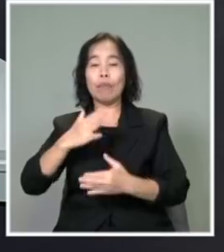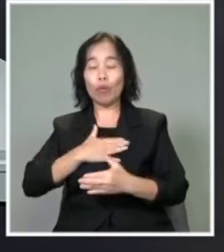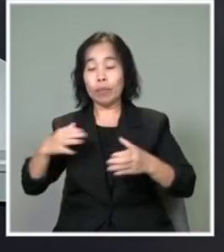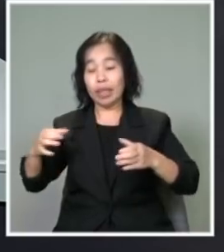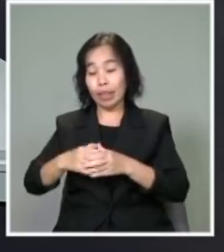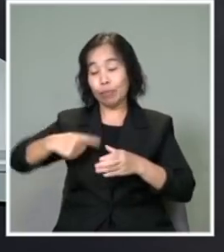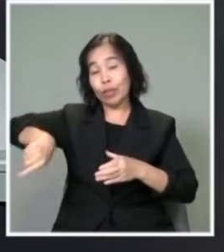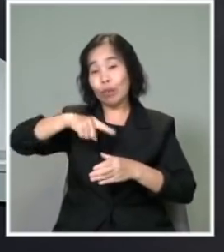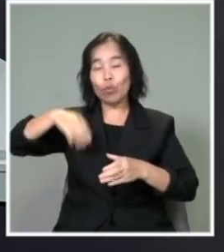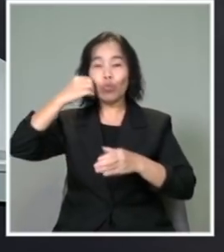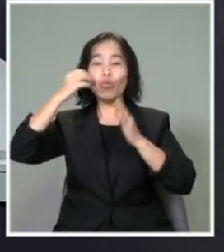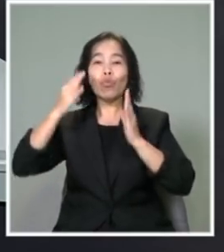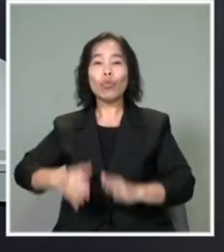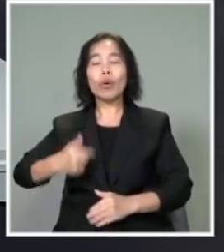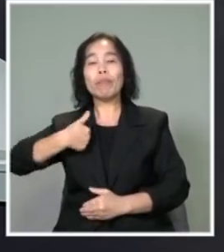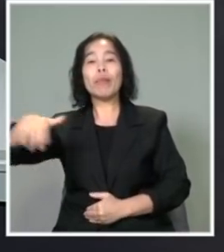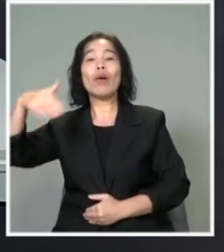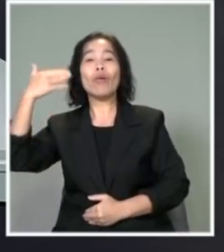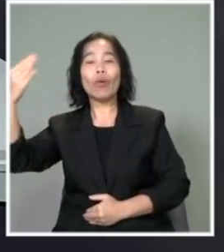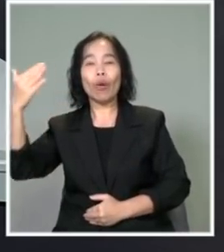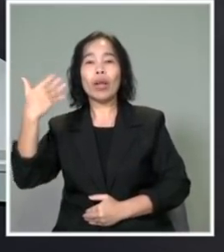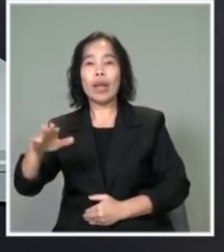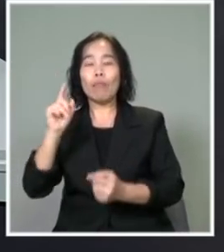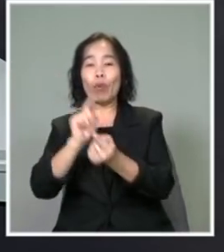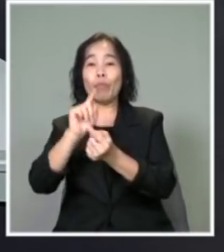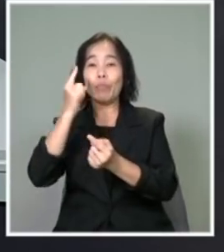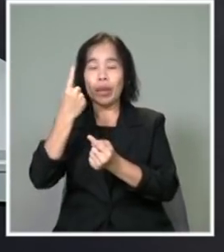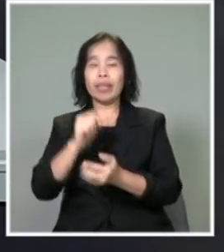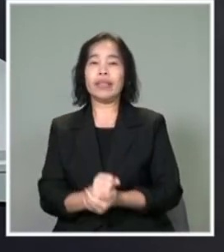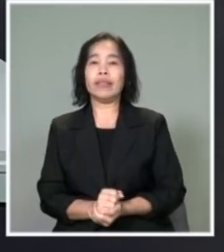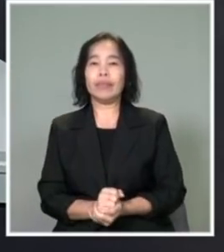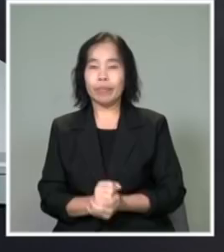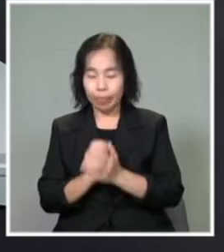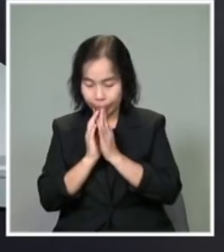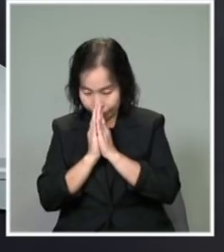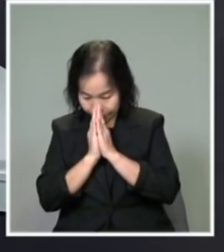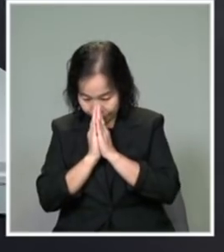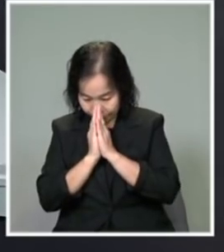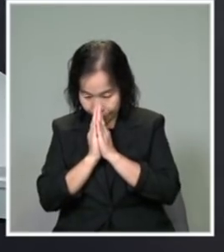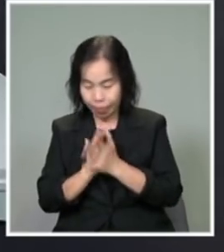หนุ่มๆทุกคนรอบกายผมต้องลาไปก่อนนะครับเดี๋ยวกลับไปที่2สาวของเรานะครับสวัสดีครับผม